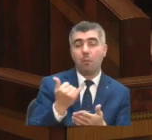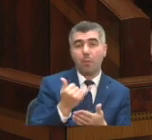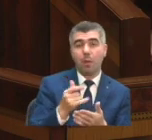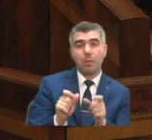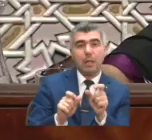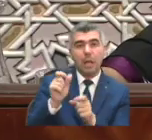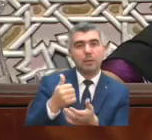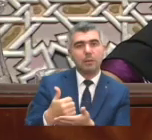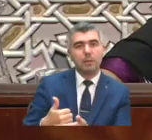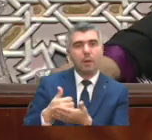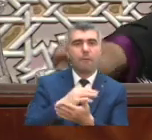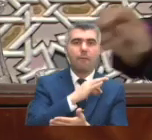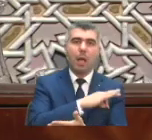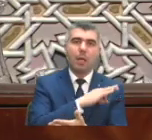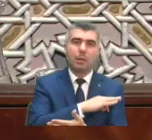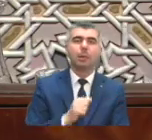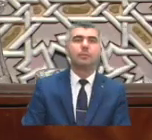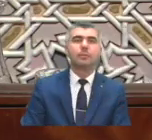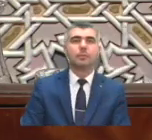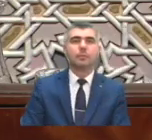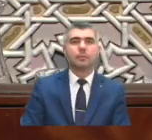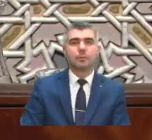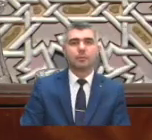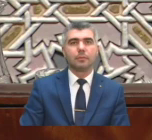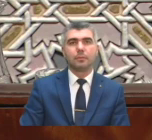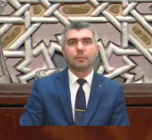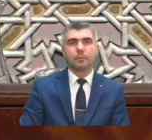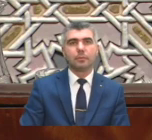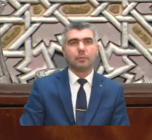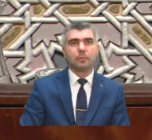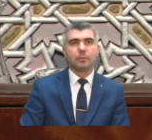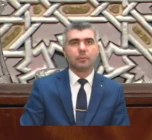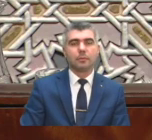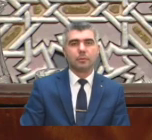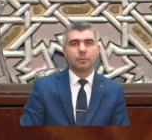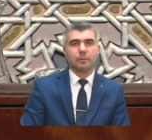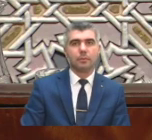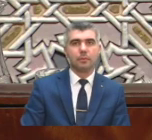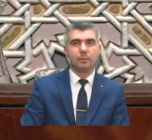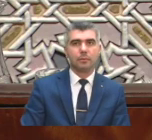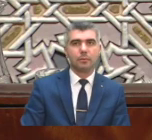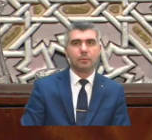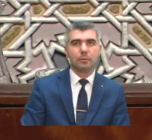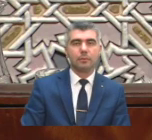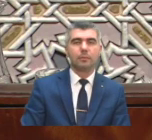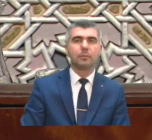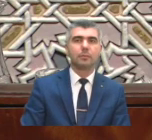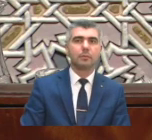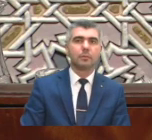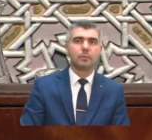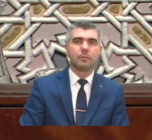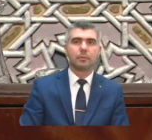وشكرا. شكرا السيد النائب المحترم. تفضل.